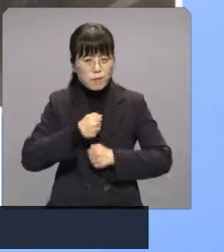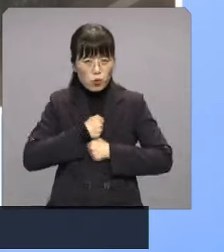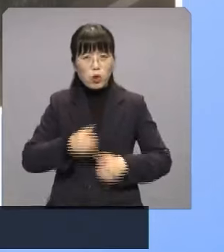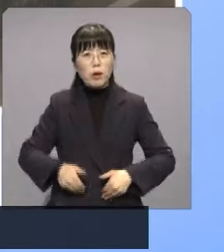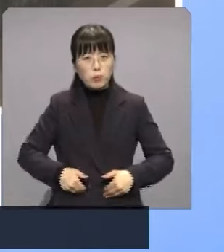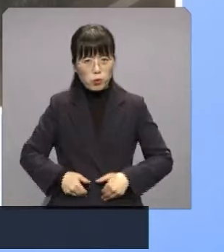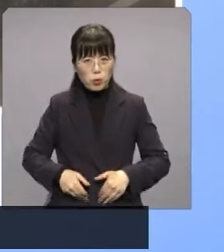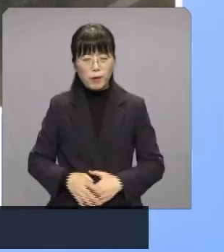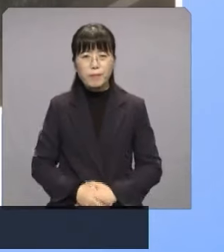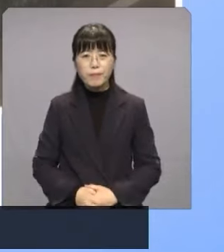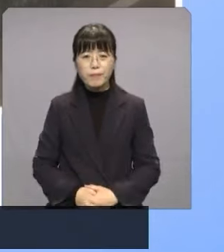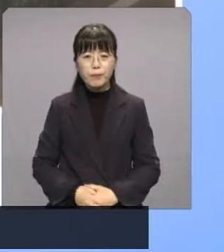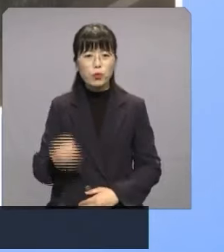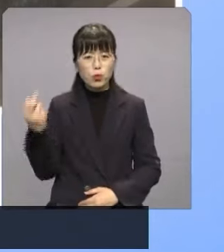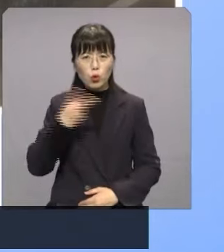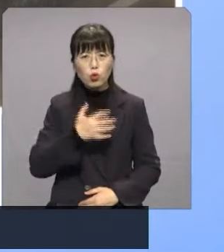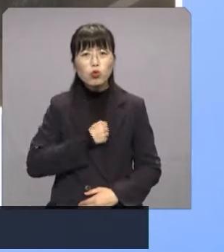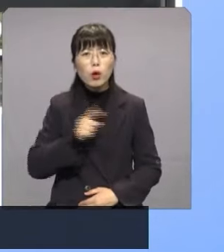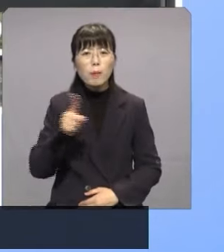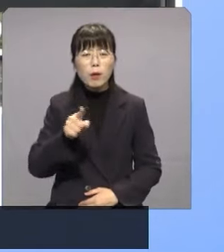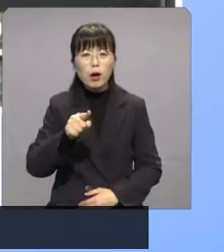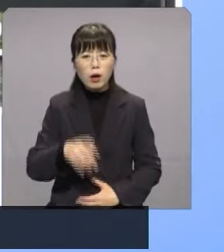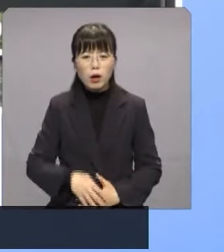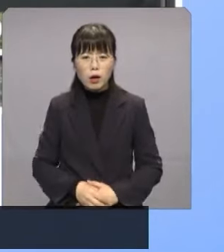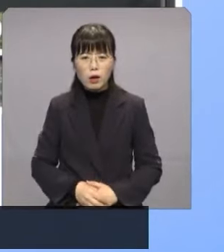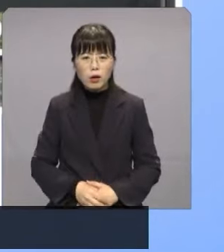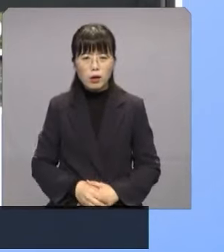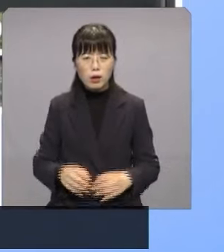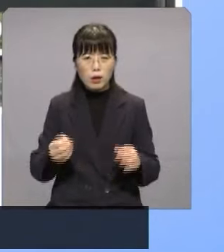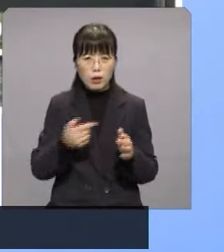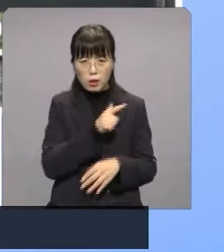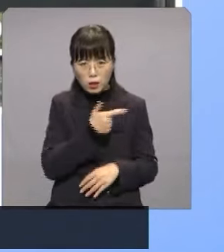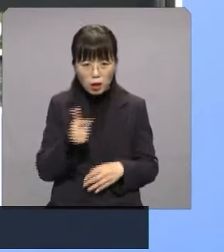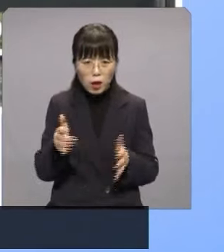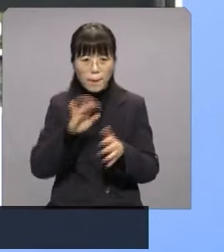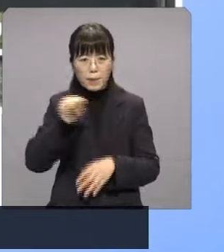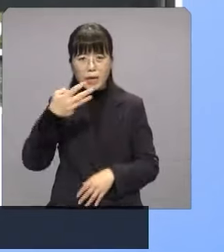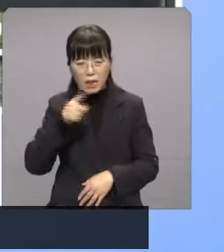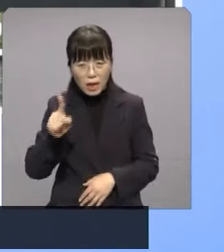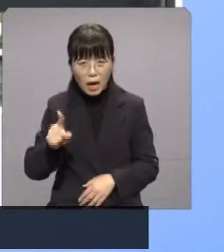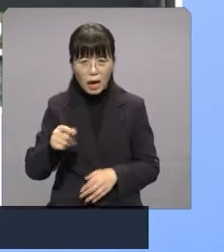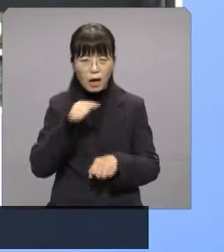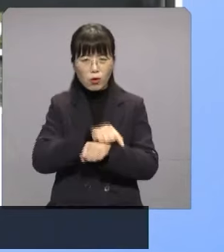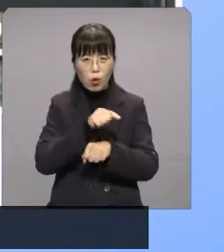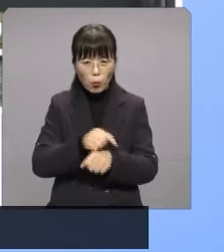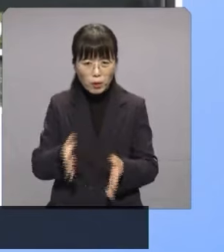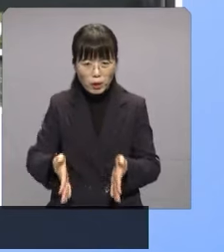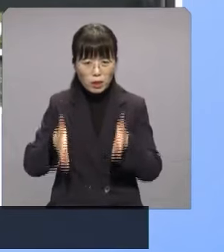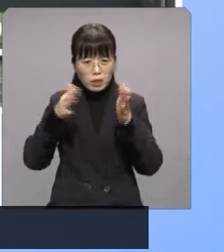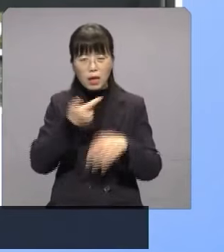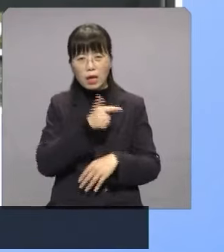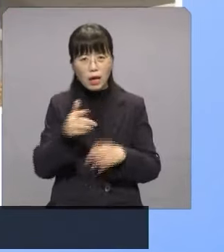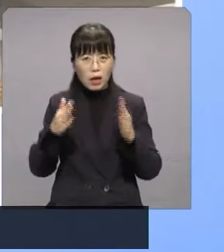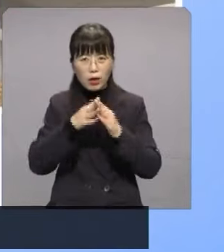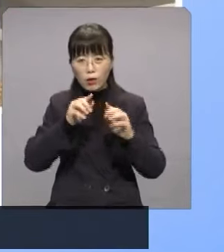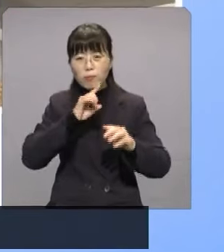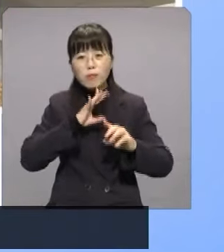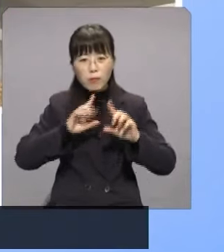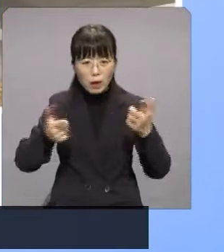걸알 수가 있습니다. 또 하나 충격적인 거는 이게요. 뭐 다세대, 뭐 빌라, 뭐 오피스텔, 다가구에 있는 게